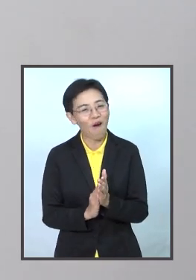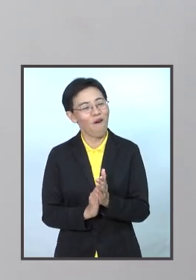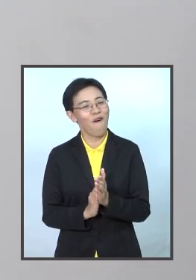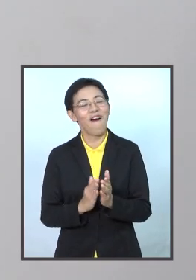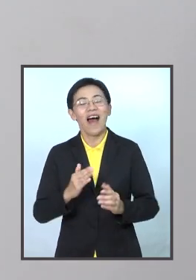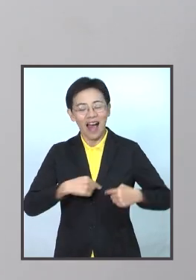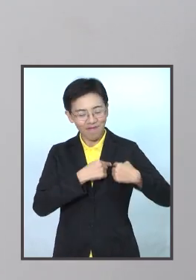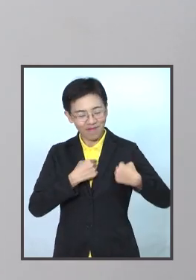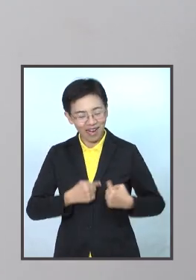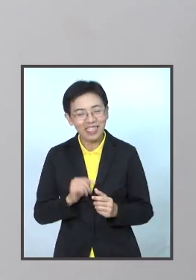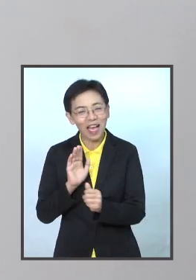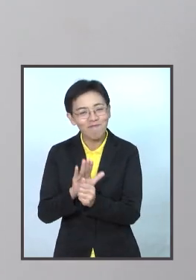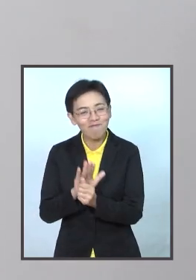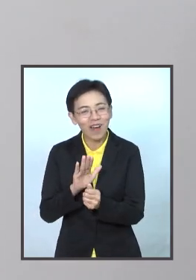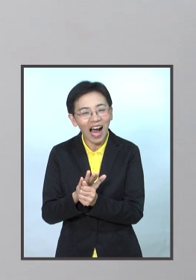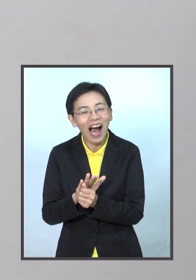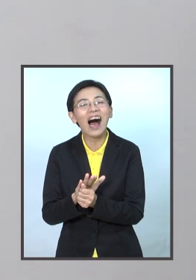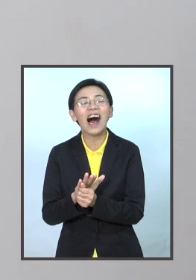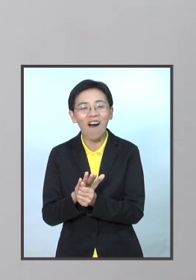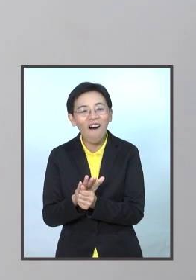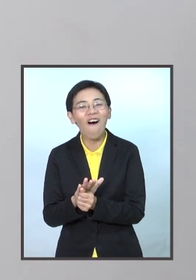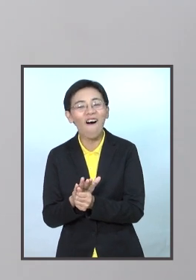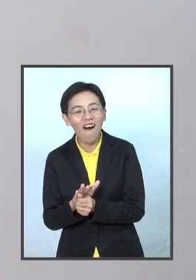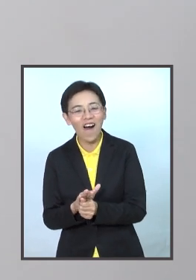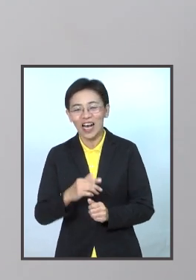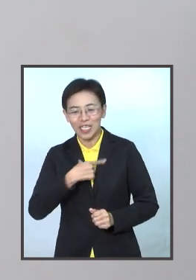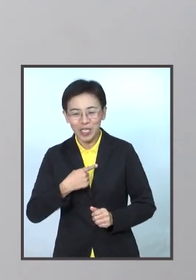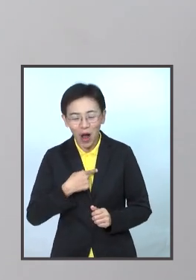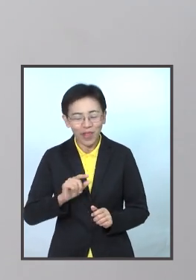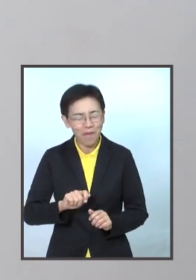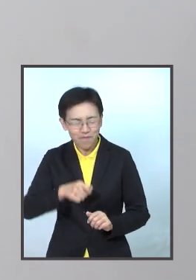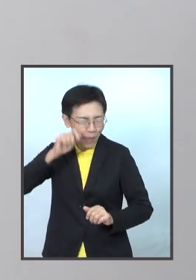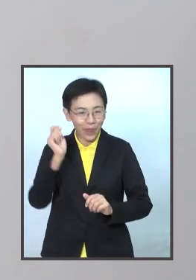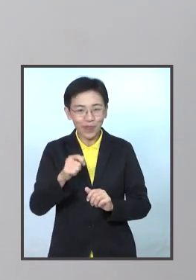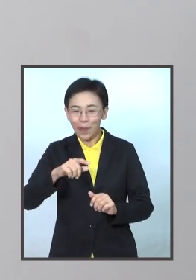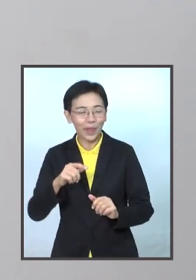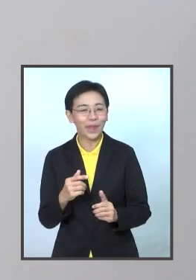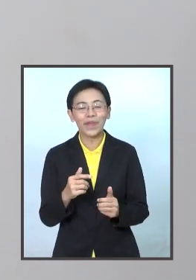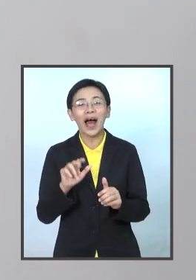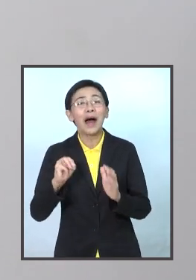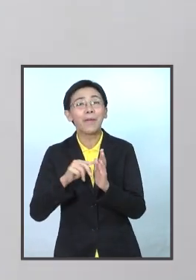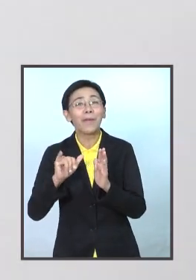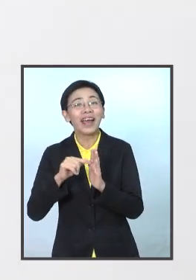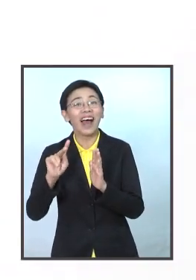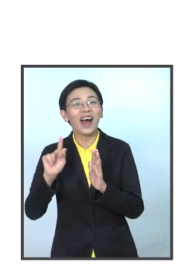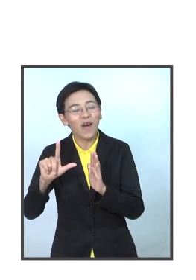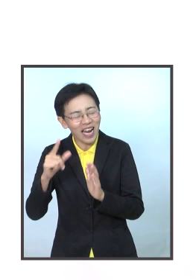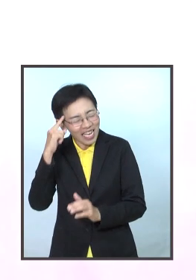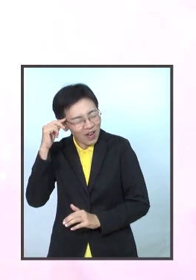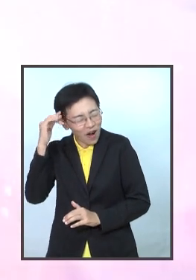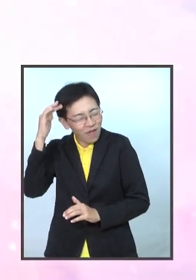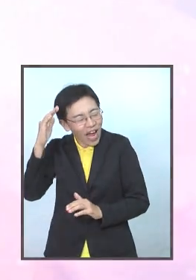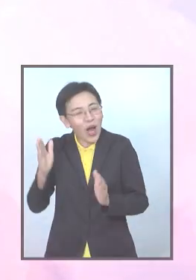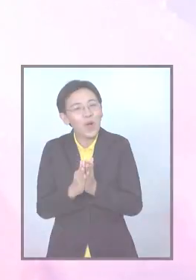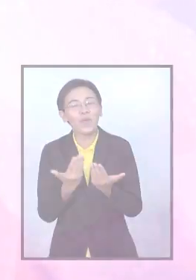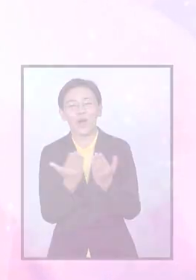งกำลังใจให้กับน้องน้ำหวานนะคะสาวน้อยนักมายากลที่กำลังตามหาความฝันพร้อมกับครอบครัวค่ะ